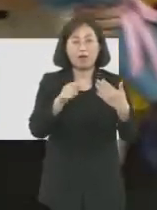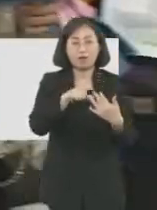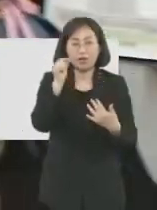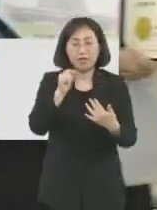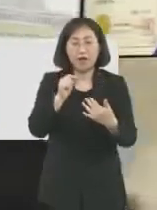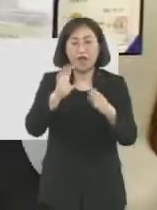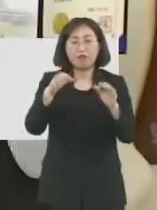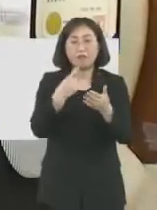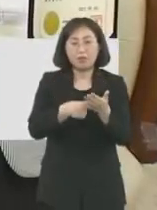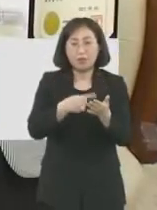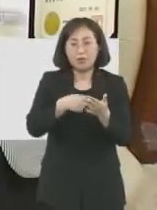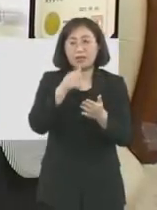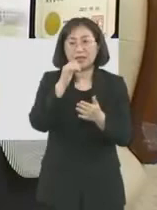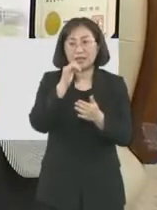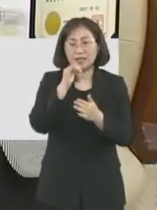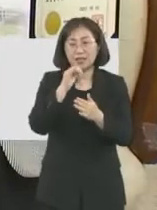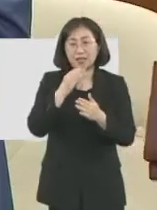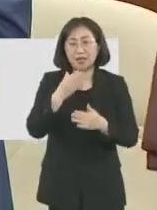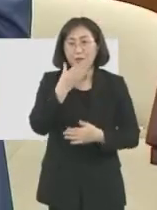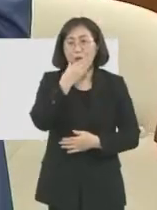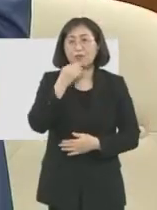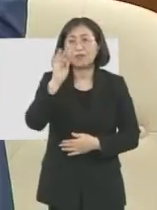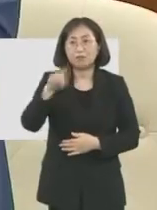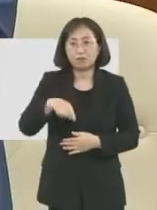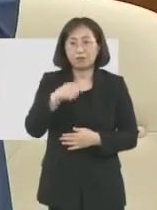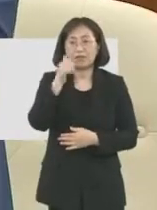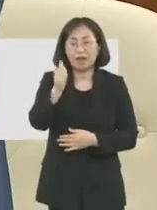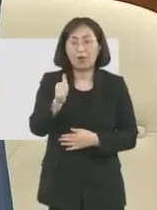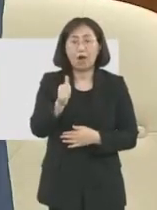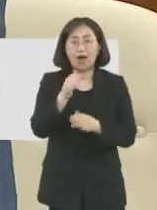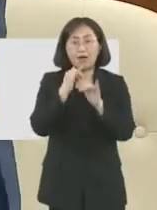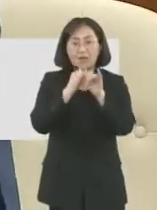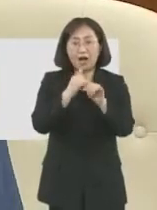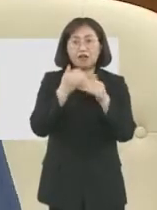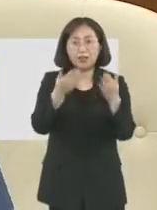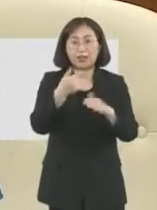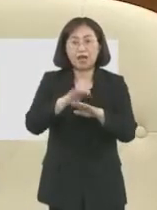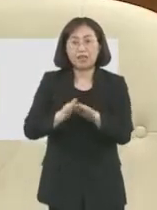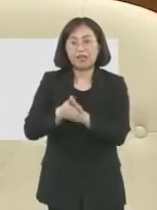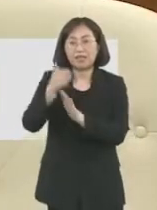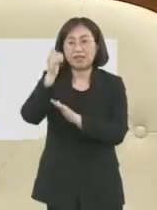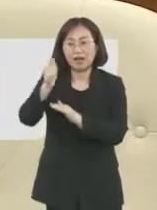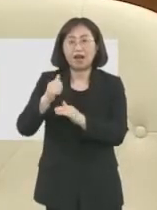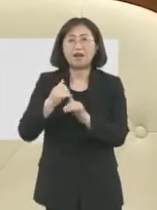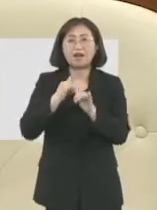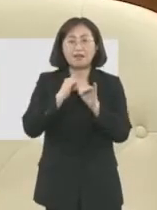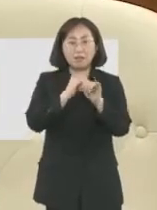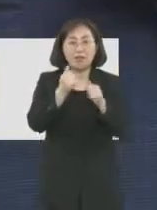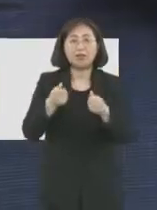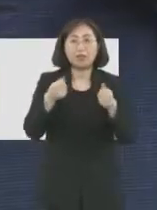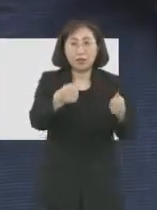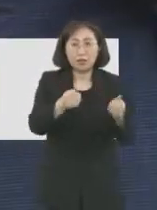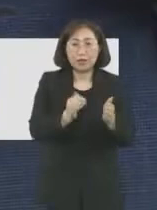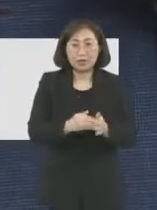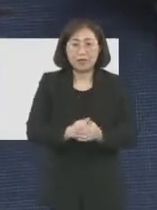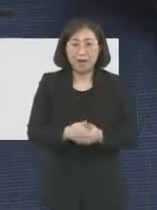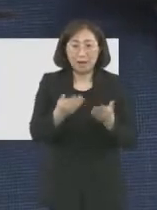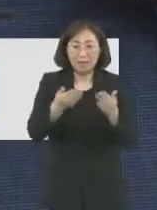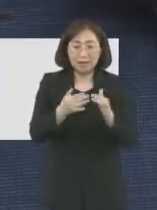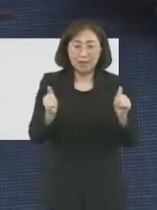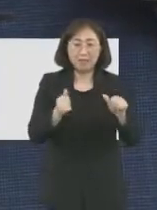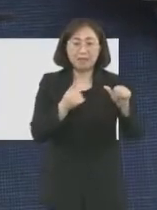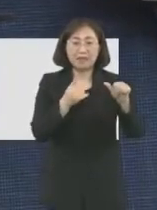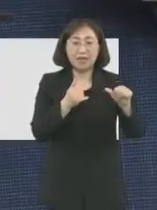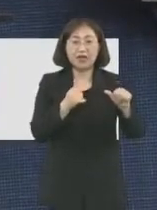국무총리상 과 보건복지부 장관상 등 정부 포상 과 대전시장 표창 을 수여했습니다 표장 대상자는